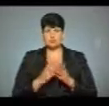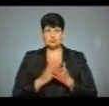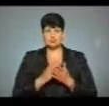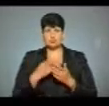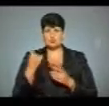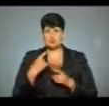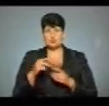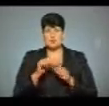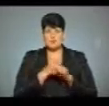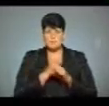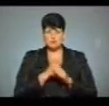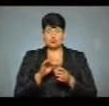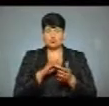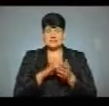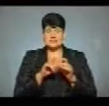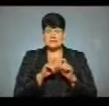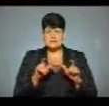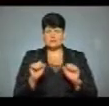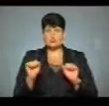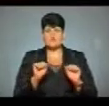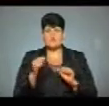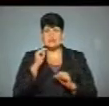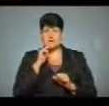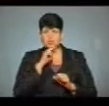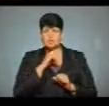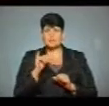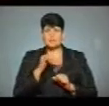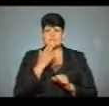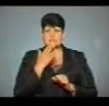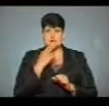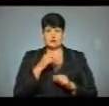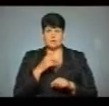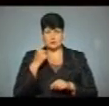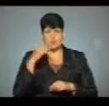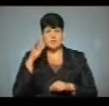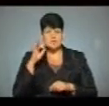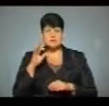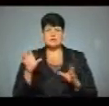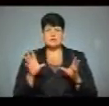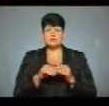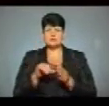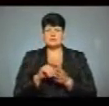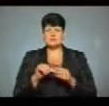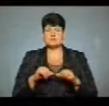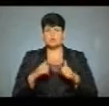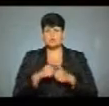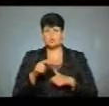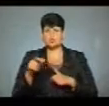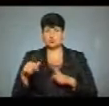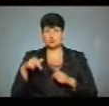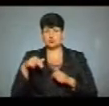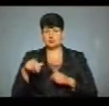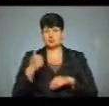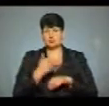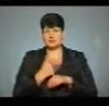обласного лабораторного центру, управління економіки міської ради та національної поліції. Разом з членами комісії люди йдуть до